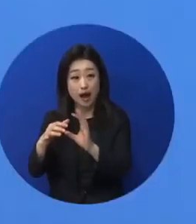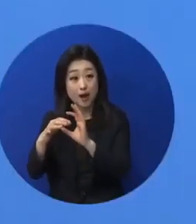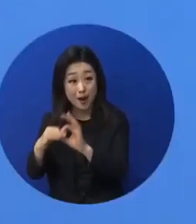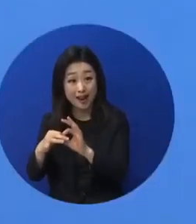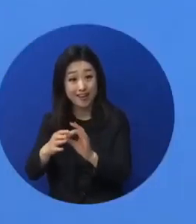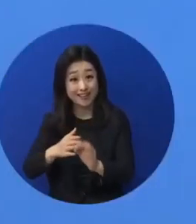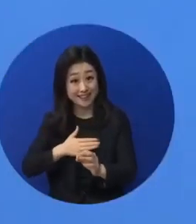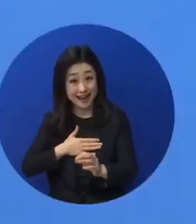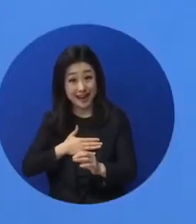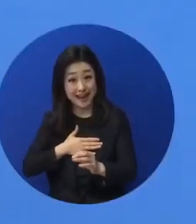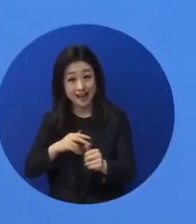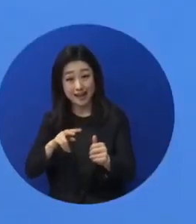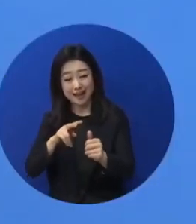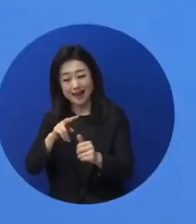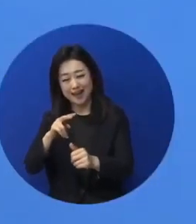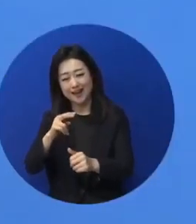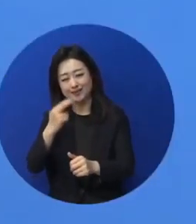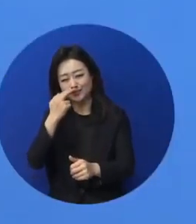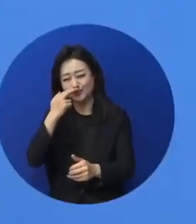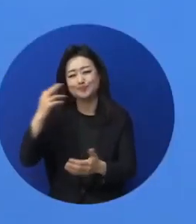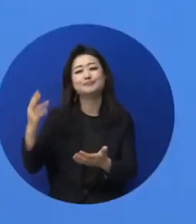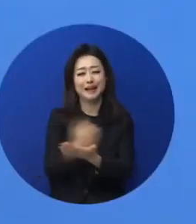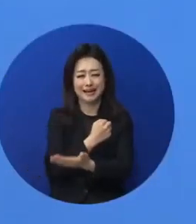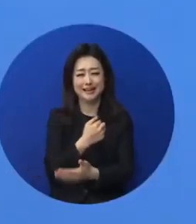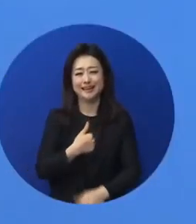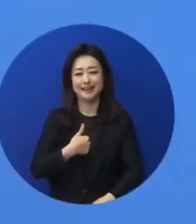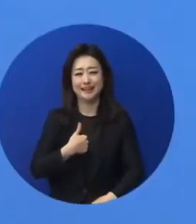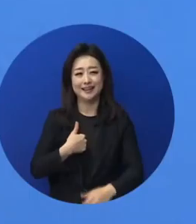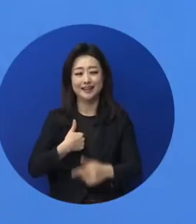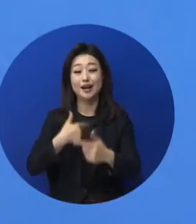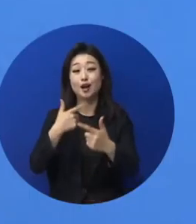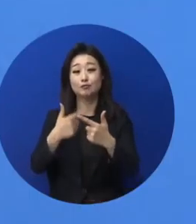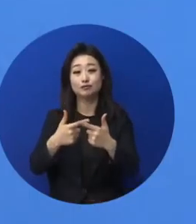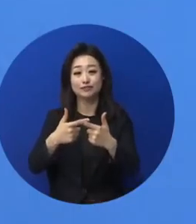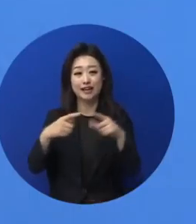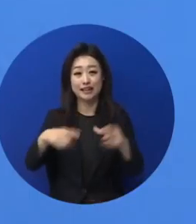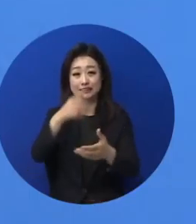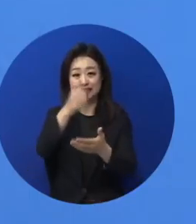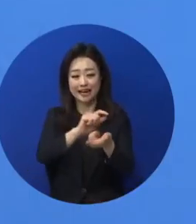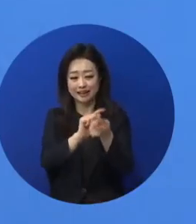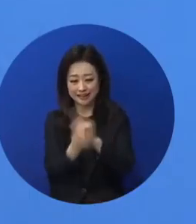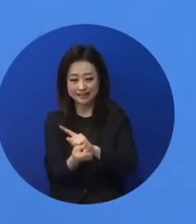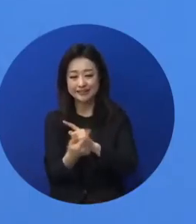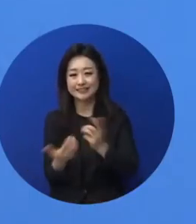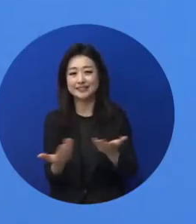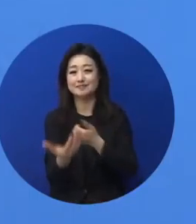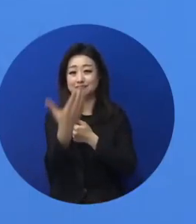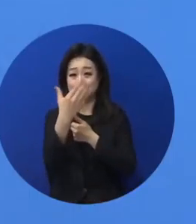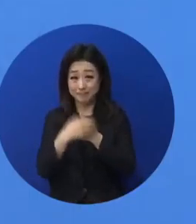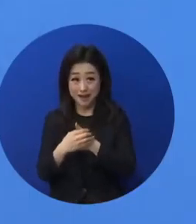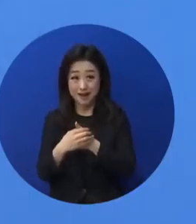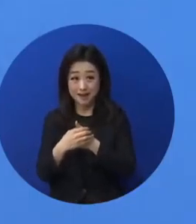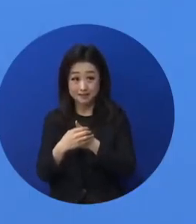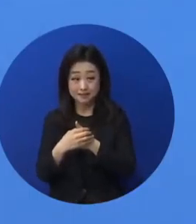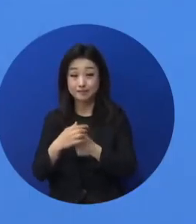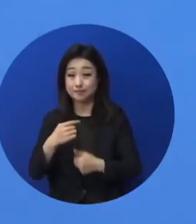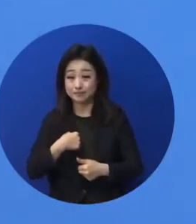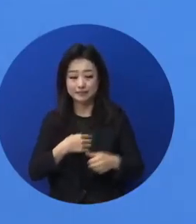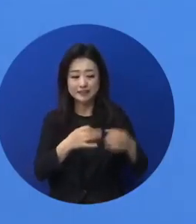제가 제일 아마 전문가 겁니다. 권한 대행으로서 일을 하면서 김해 신공항 확장안의 불가 판정을